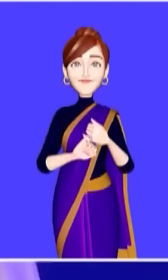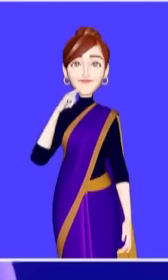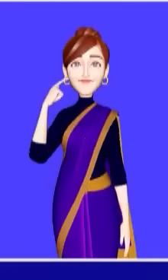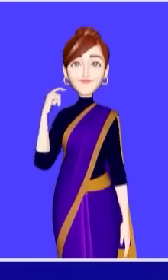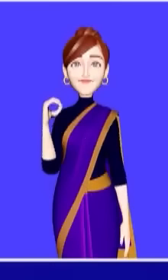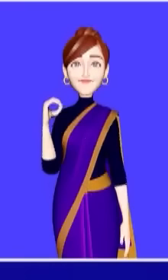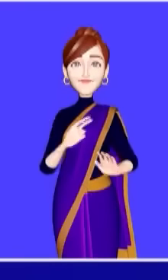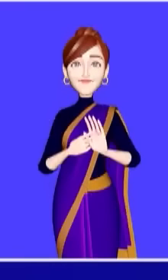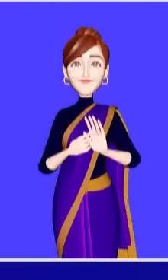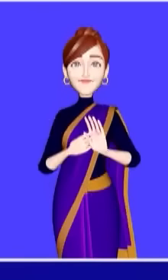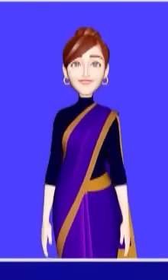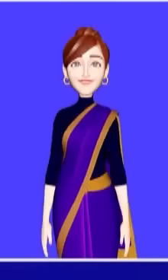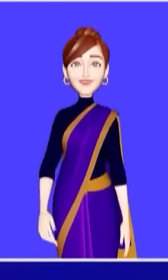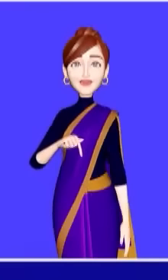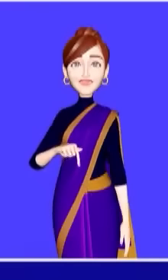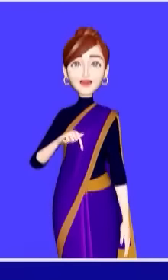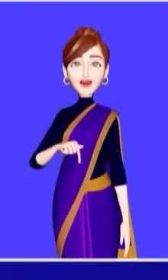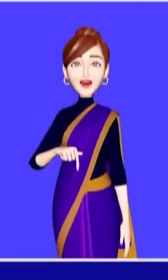एआई मोनोपोली नहीं,